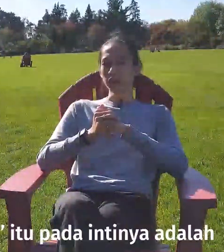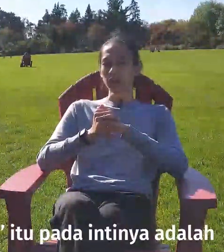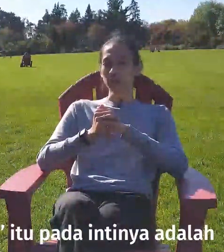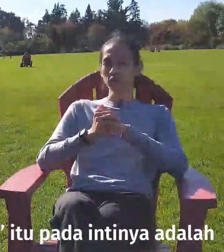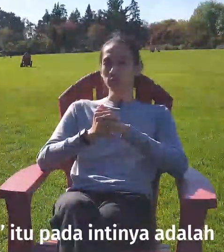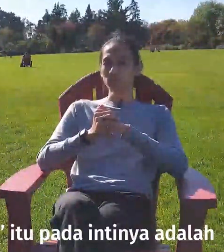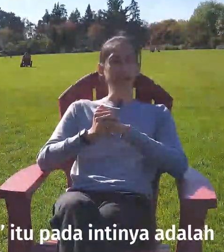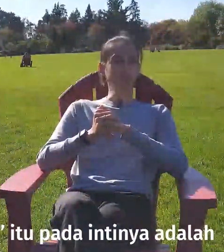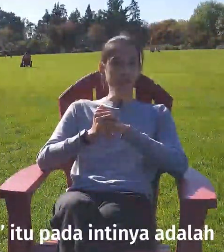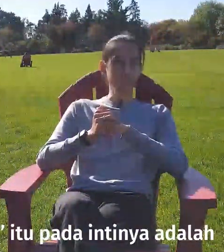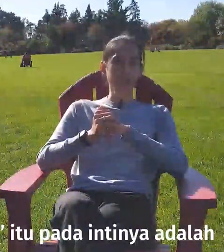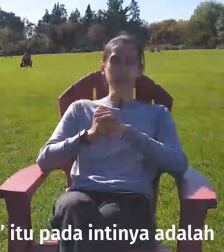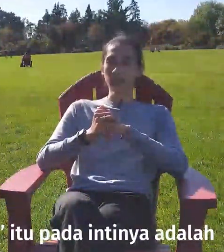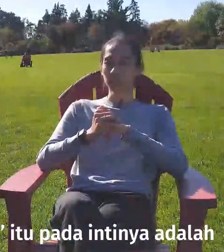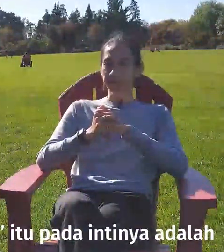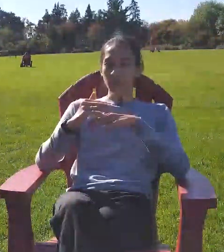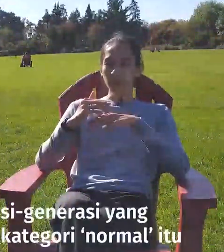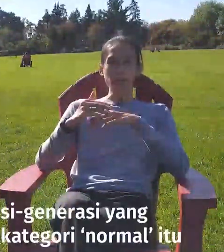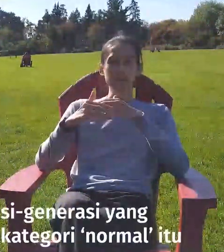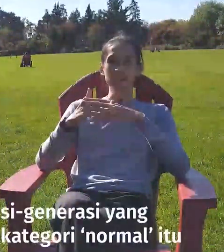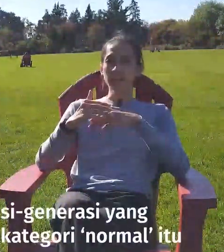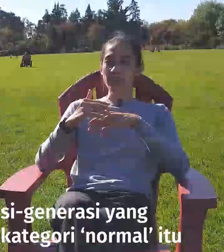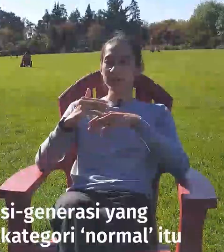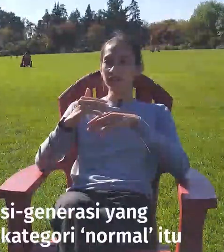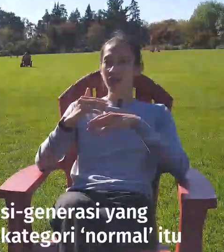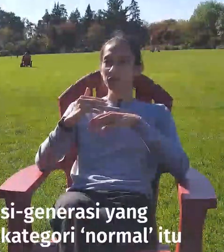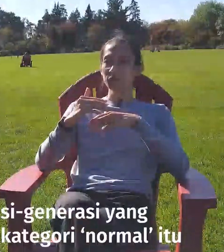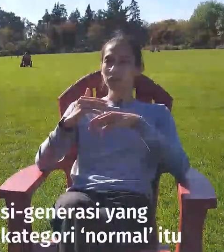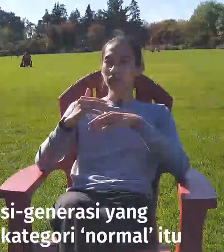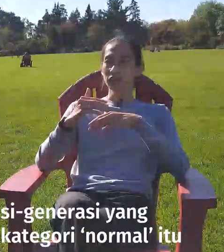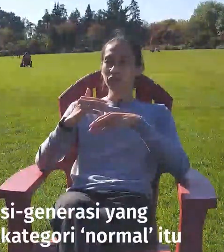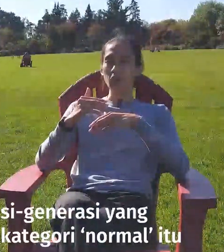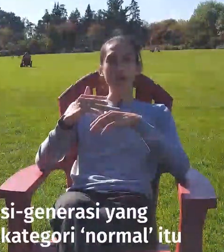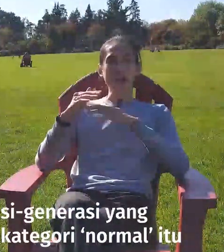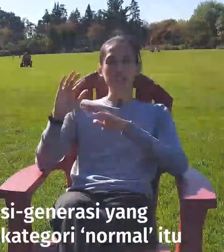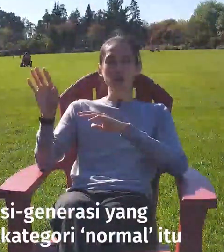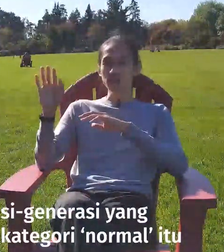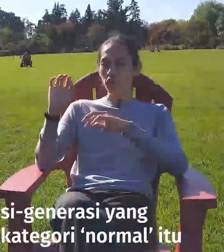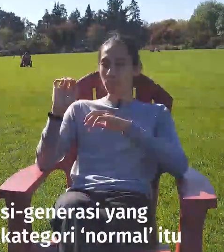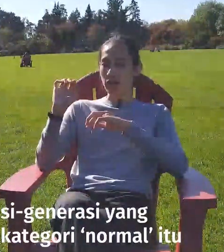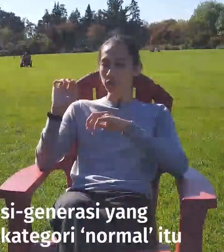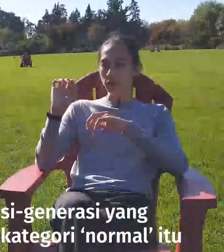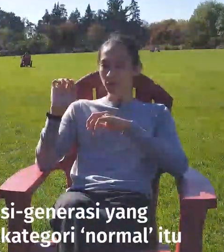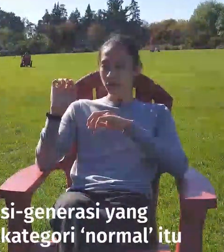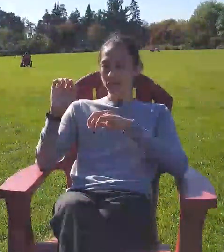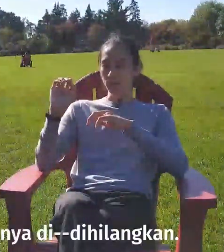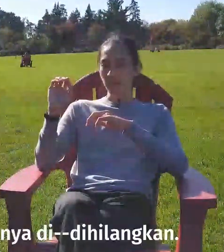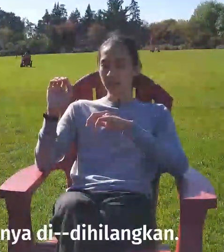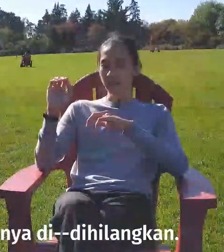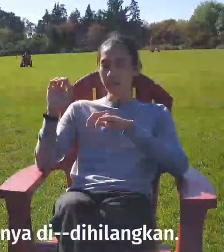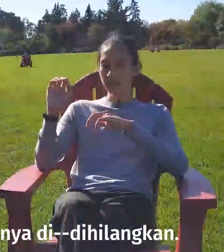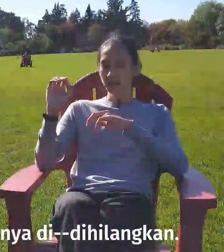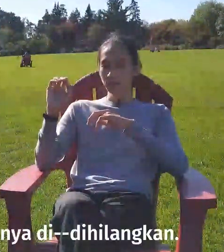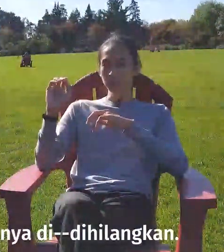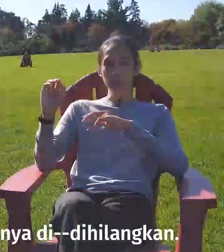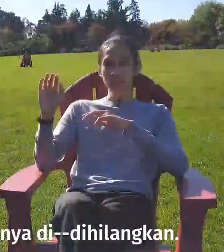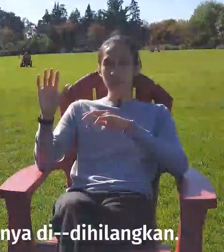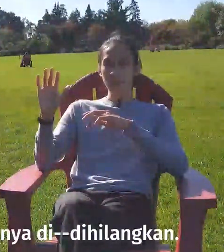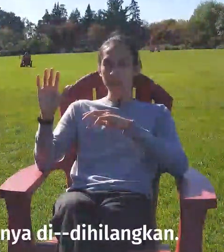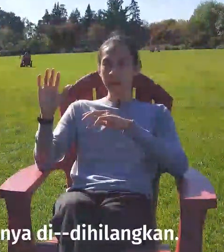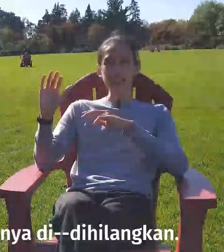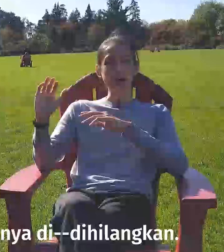eugenika tuh pada intinya adalah generasi-generasi yang di luar kategori Normal itu sebaiknya